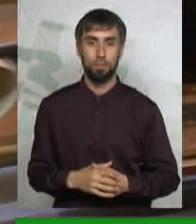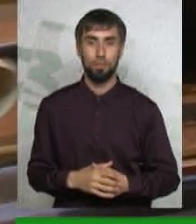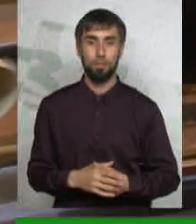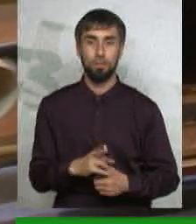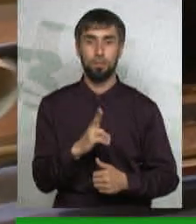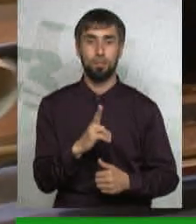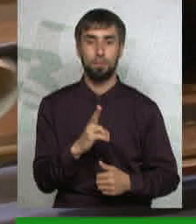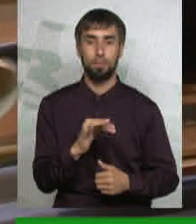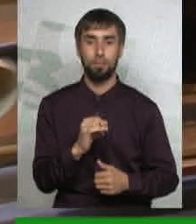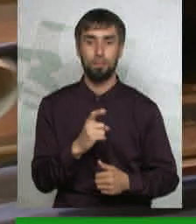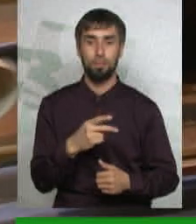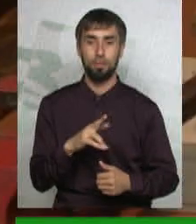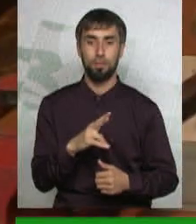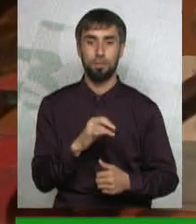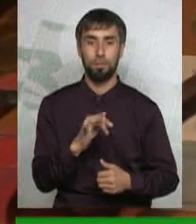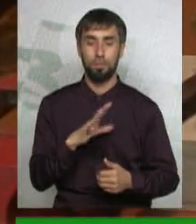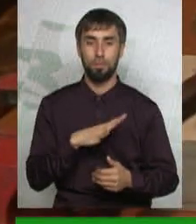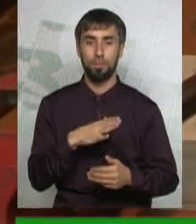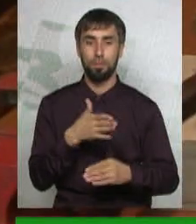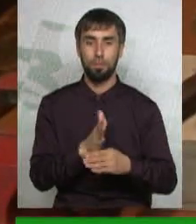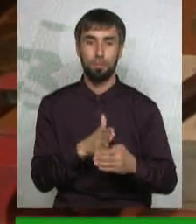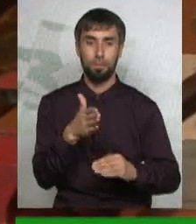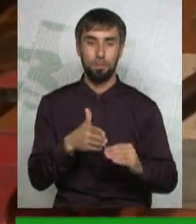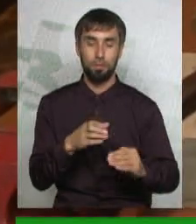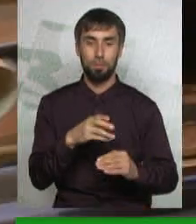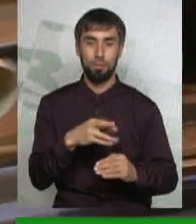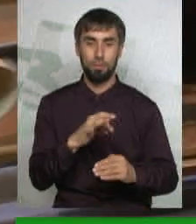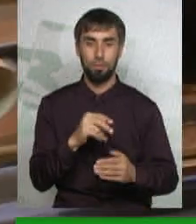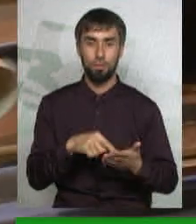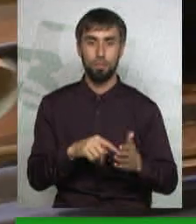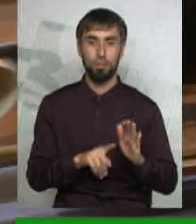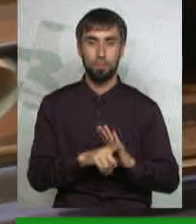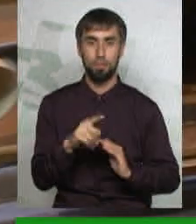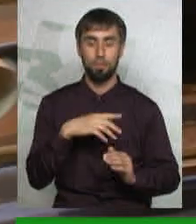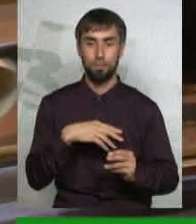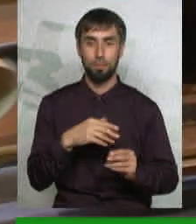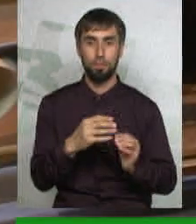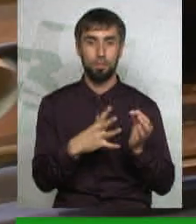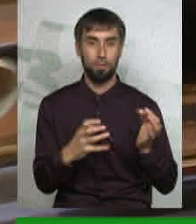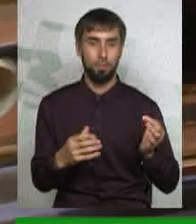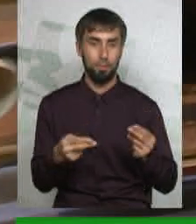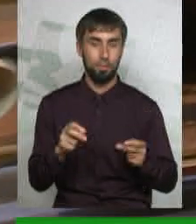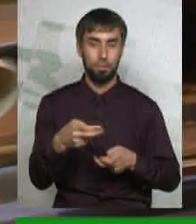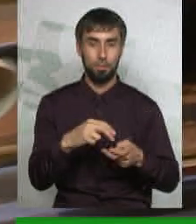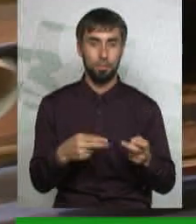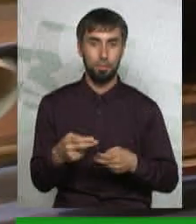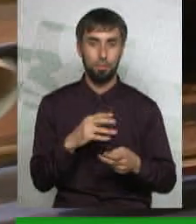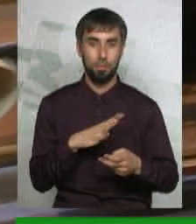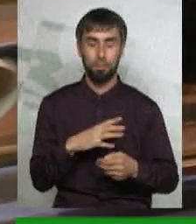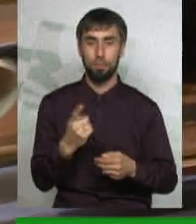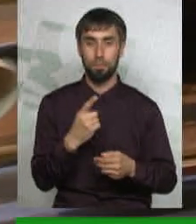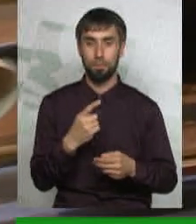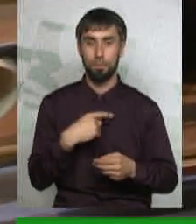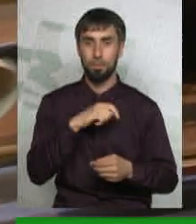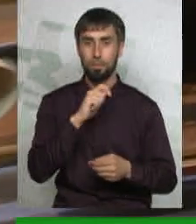кухонный набор, этот ур, хлеборежная доска ур. Айца, тут виноград вырезать разыграл. И первый раз, хам мог